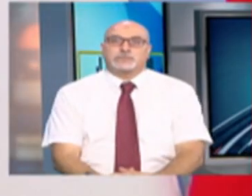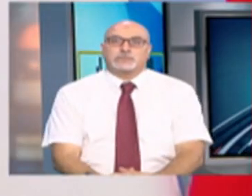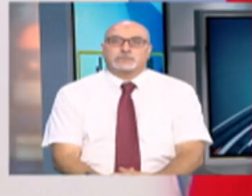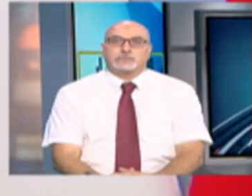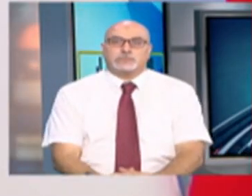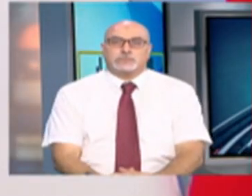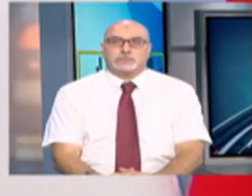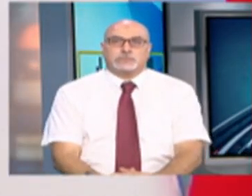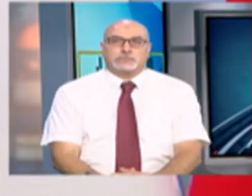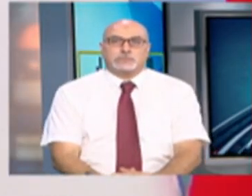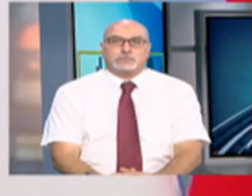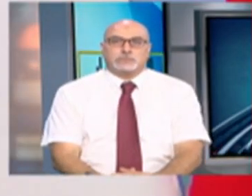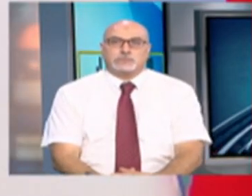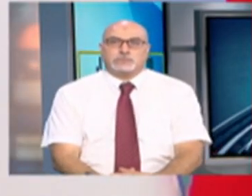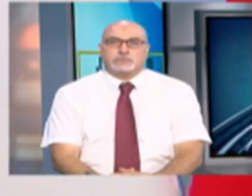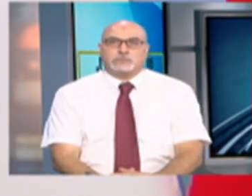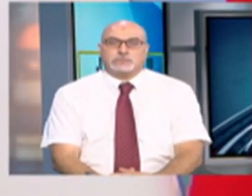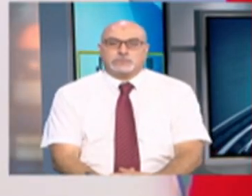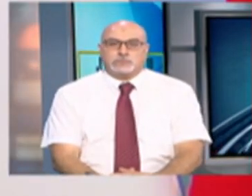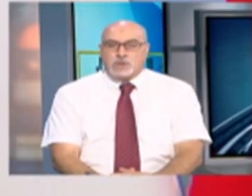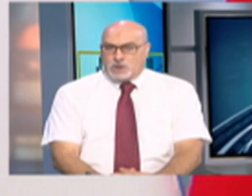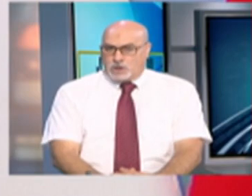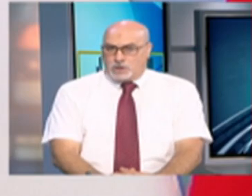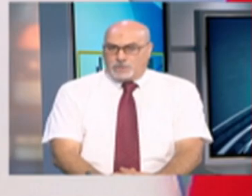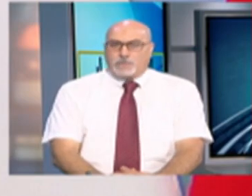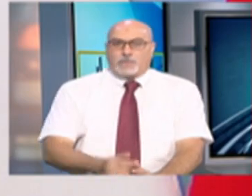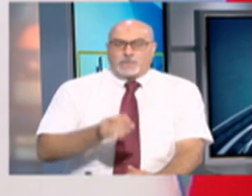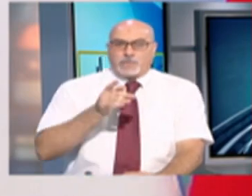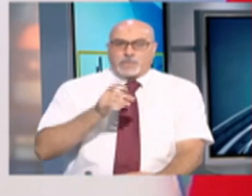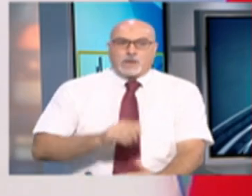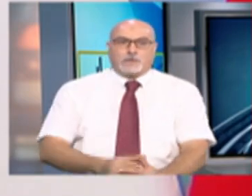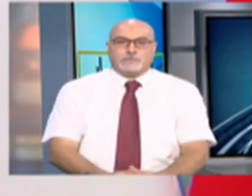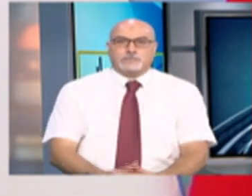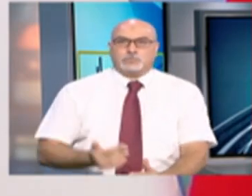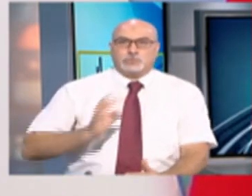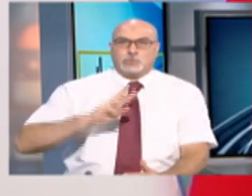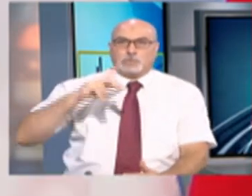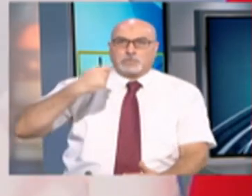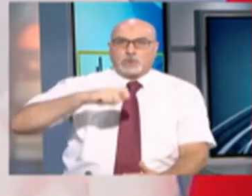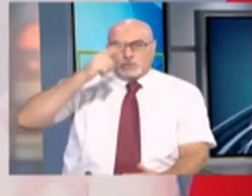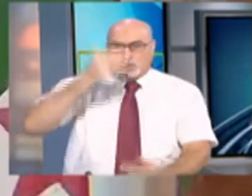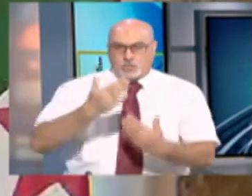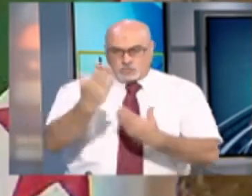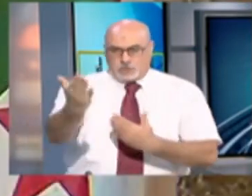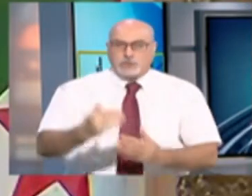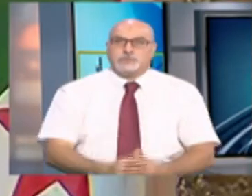أولا، يتفضل فخامة الرئيس سيد عبد المجيد تبون بإلقاء الكلمة.